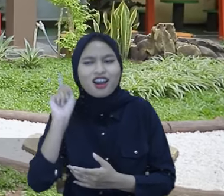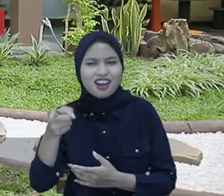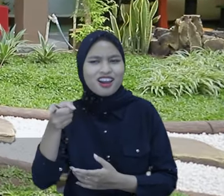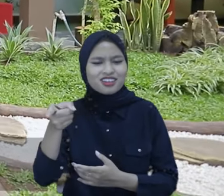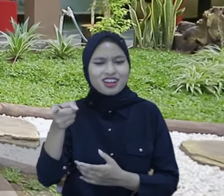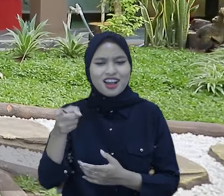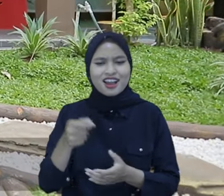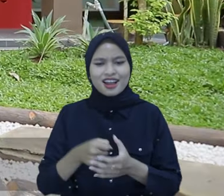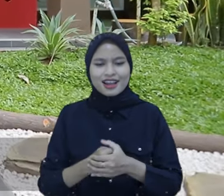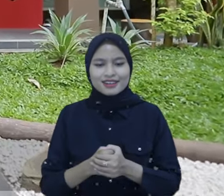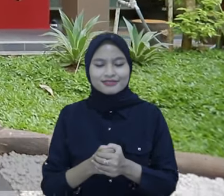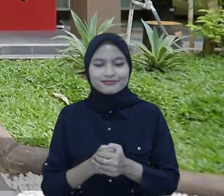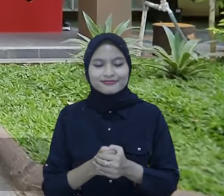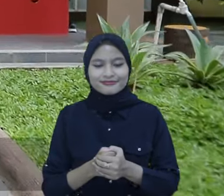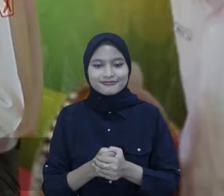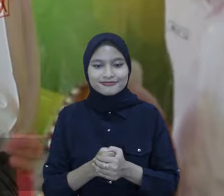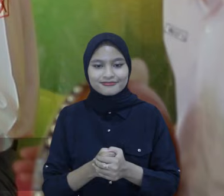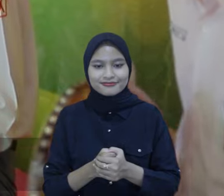juga disediakan.